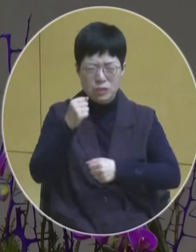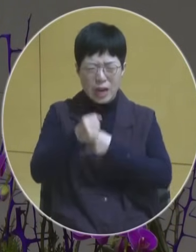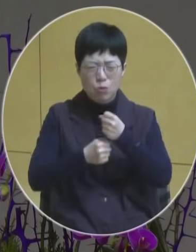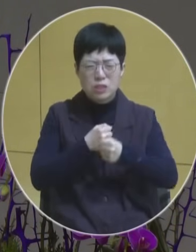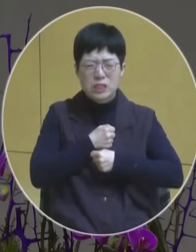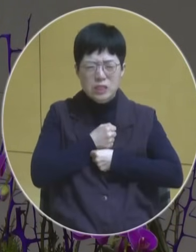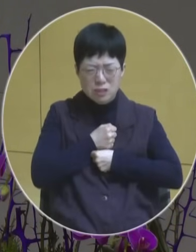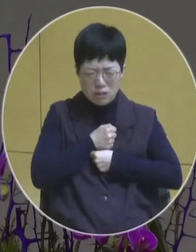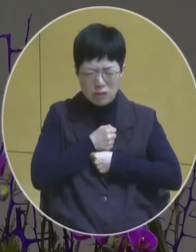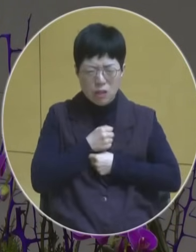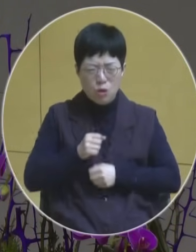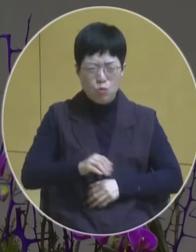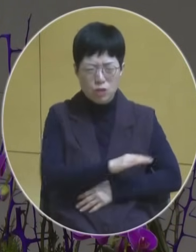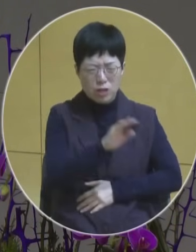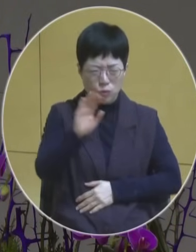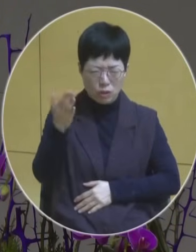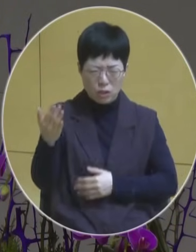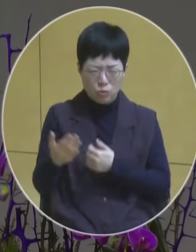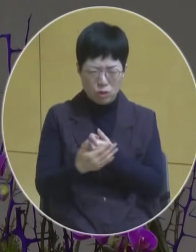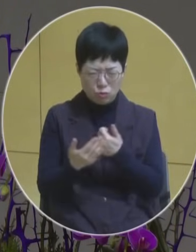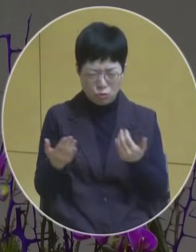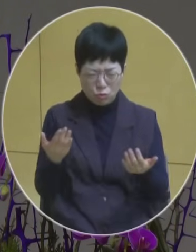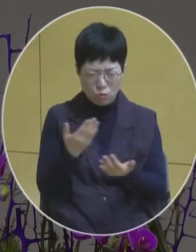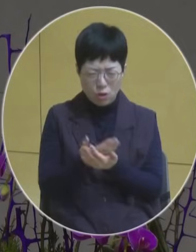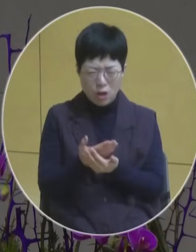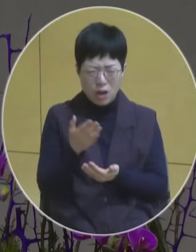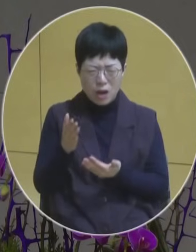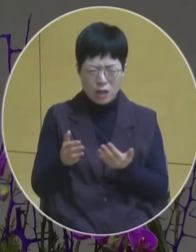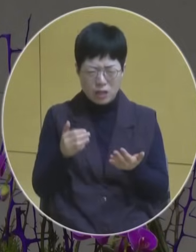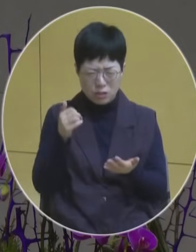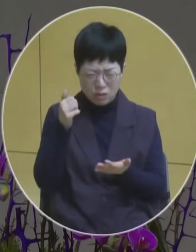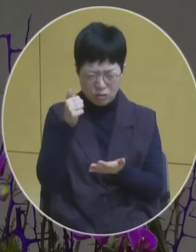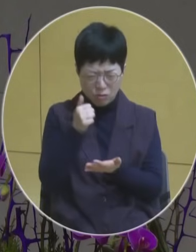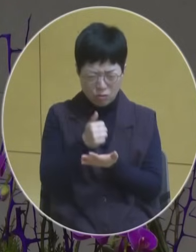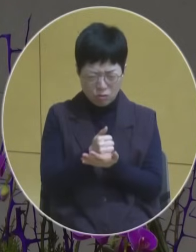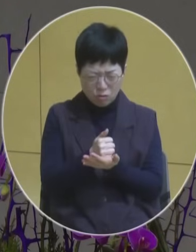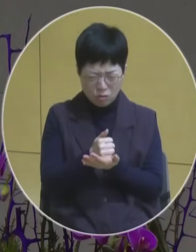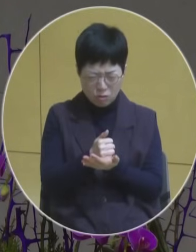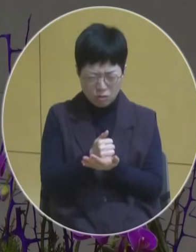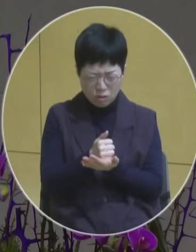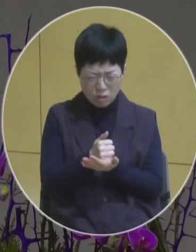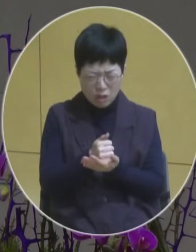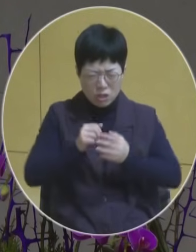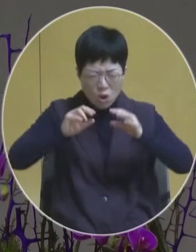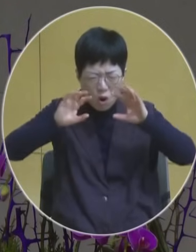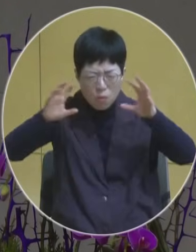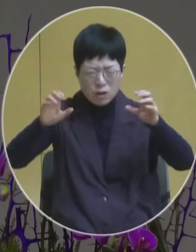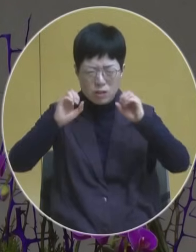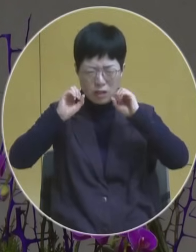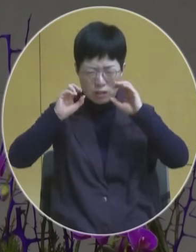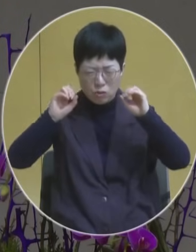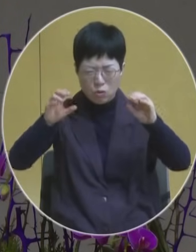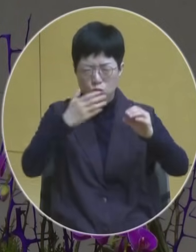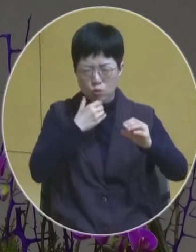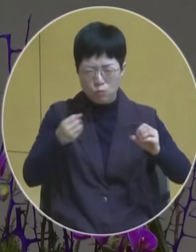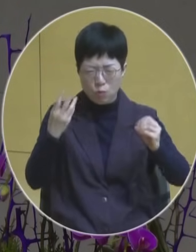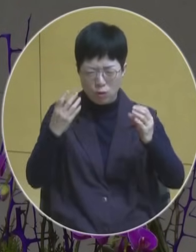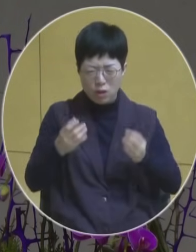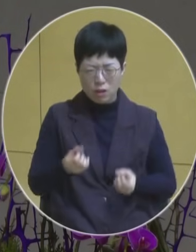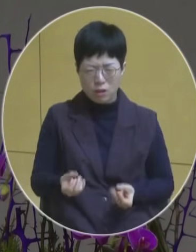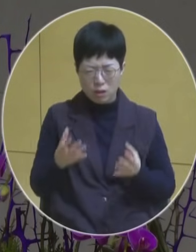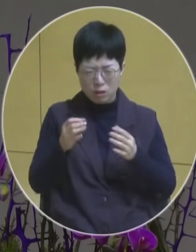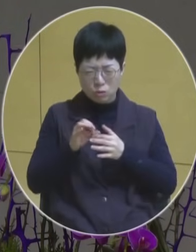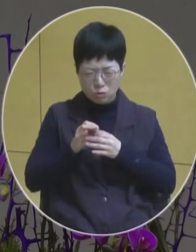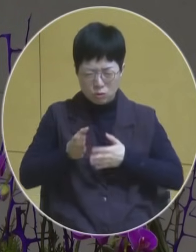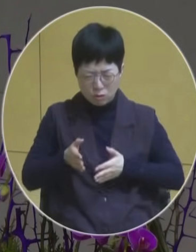지켜나가는 저희들 될 수 있도록 도와주시고, 하나님이 작은 이 땅덩어리가 하나님 열방을 향해서 축복의 통로로